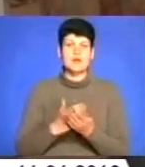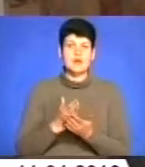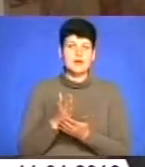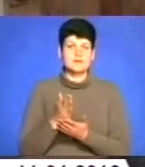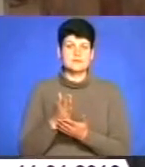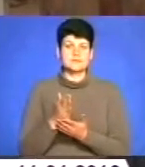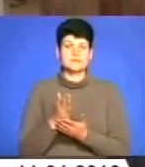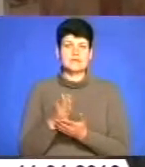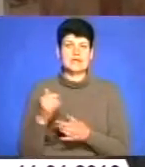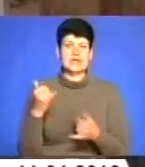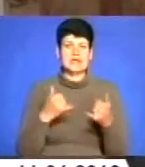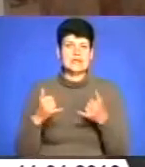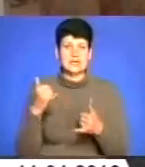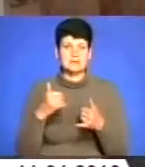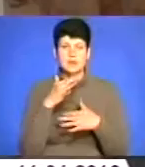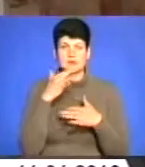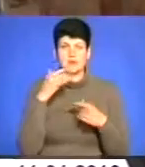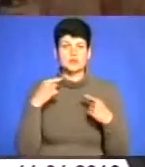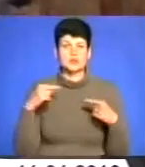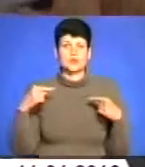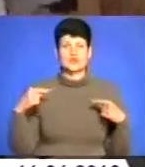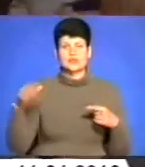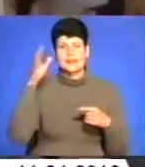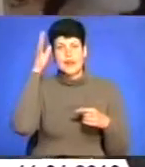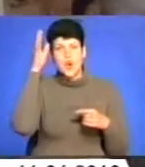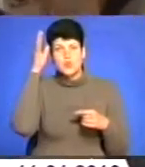географія, і хімія, і багато інших наук, де